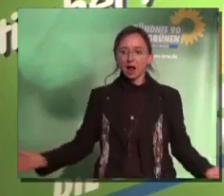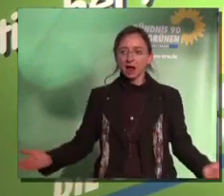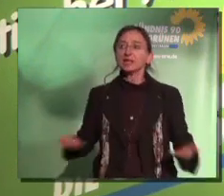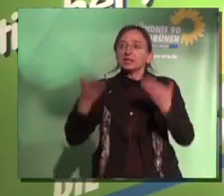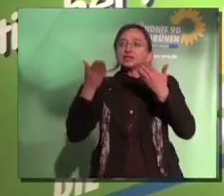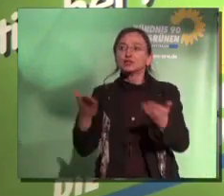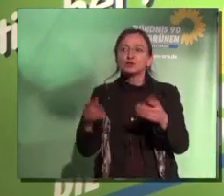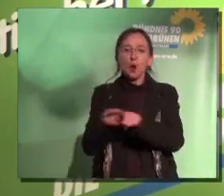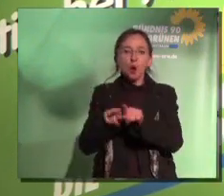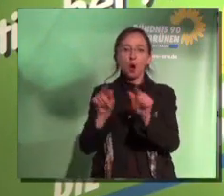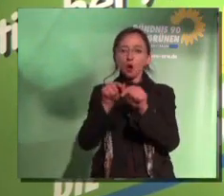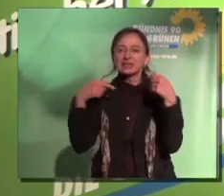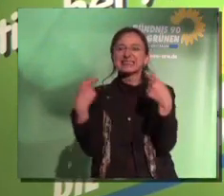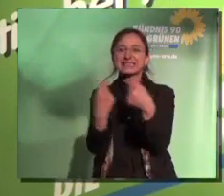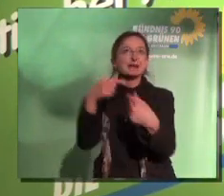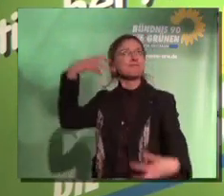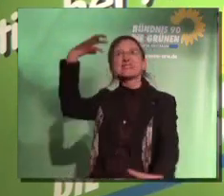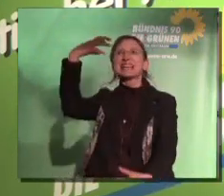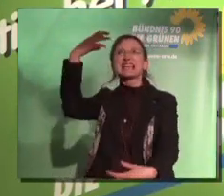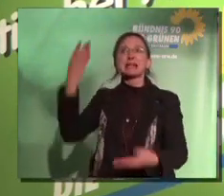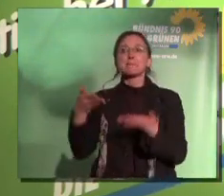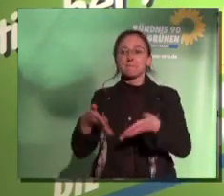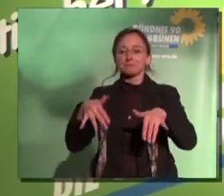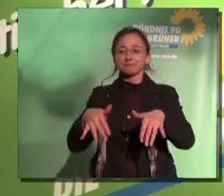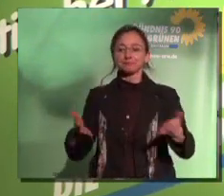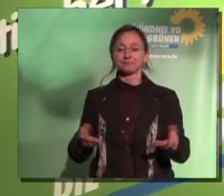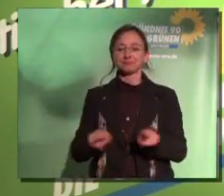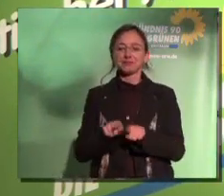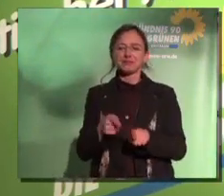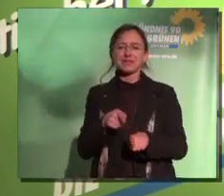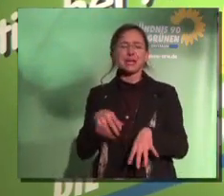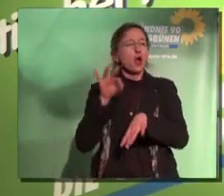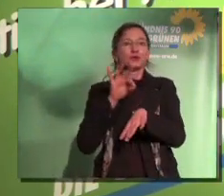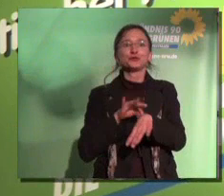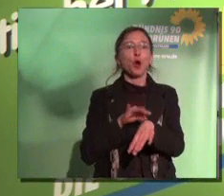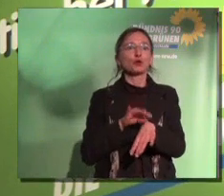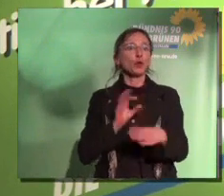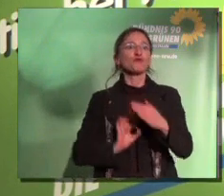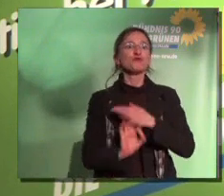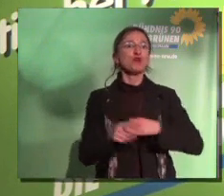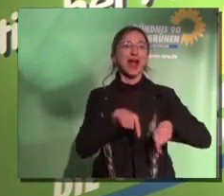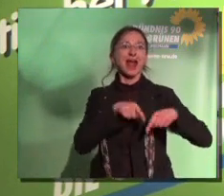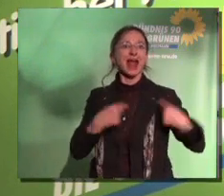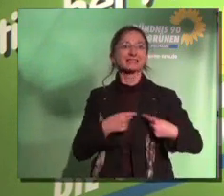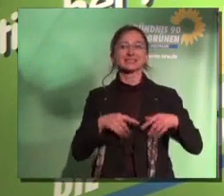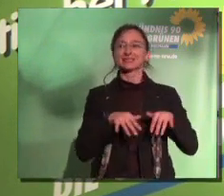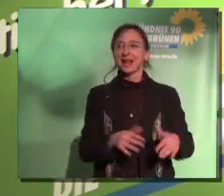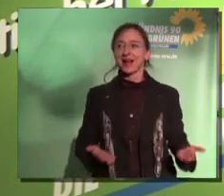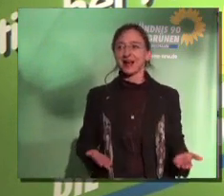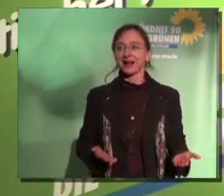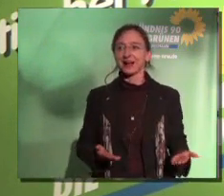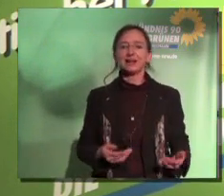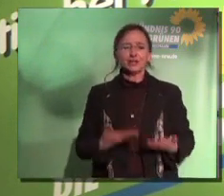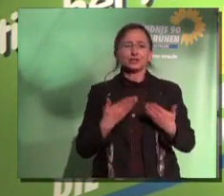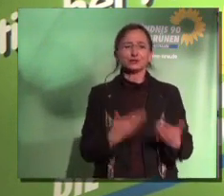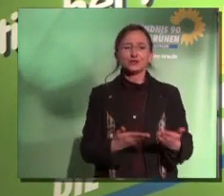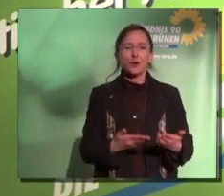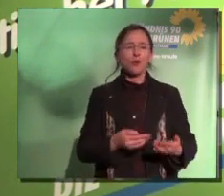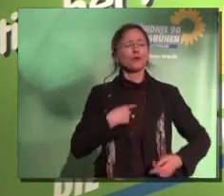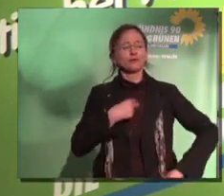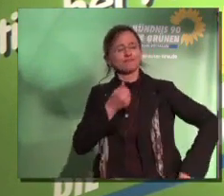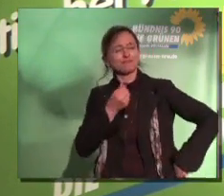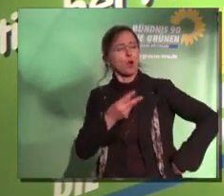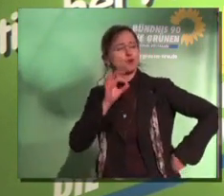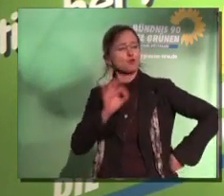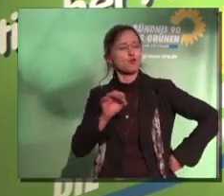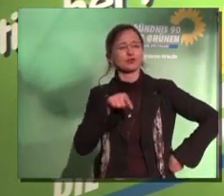könnte so ein Wahlkampfslogan sein, die Doktoren der Herzen. Ich finde, das wäre gut, weil die Doktoren der Herzen, die landen immer auf dem zweiten Platz. Und wir